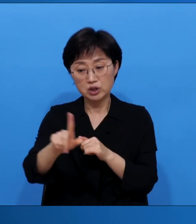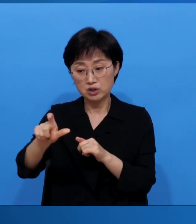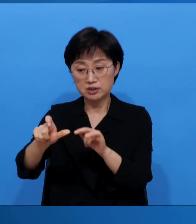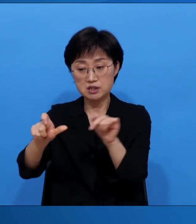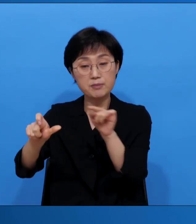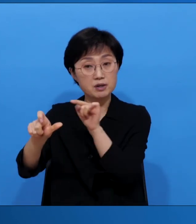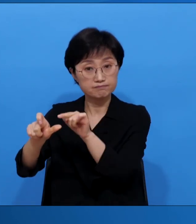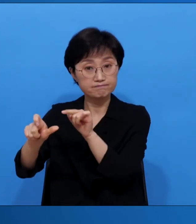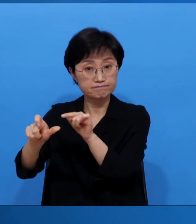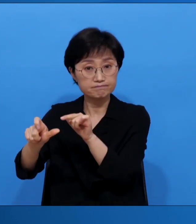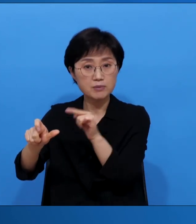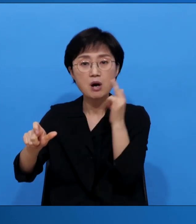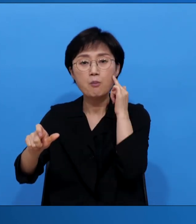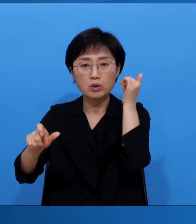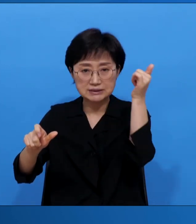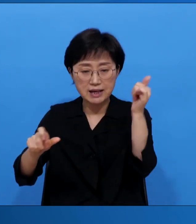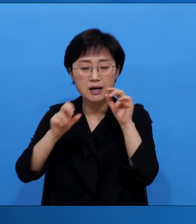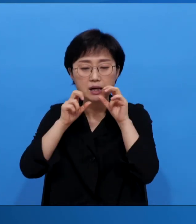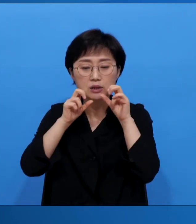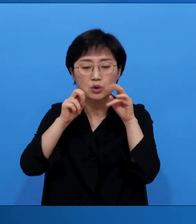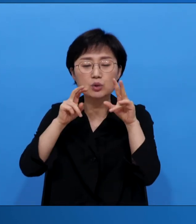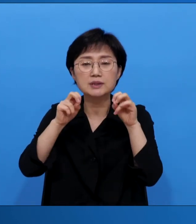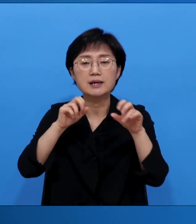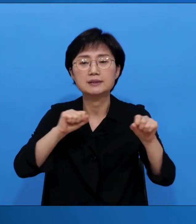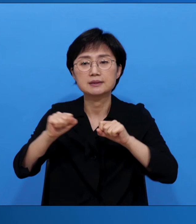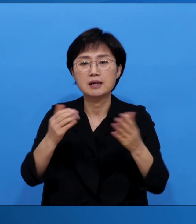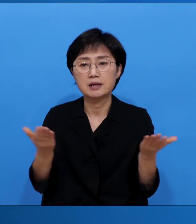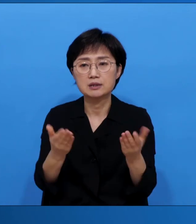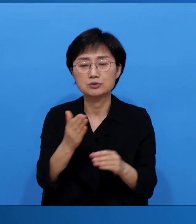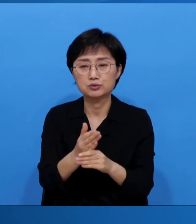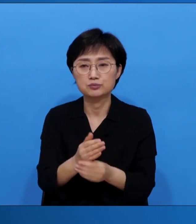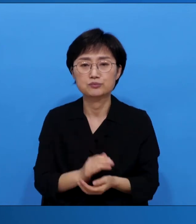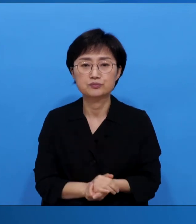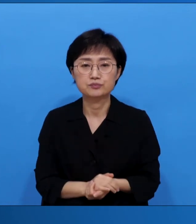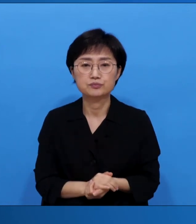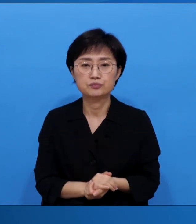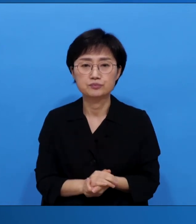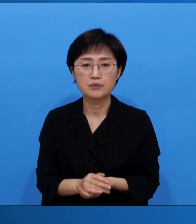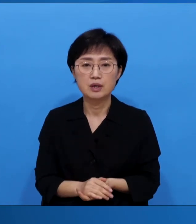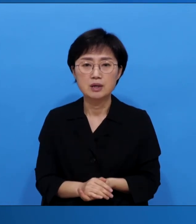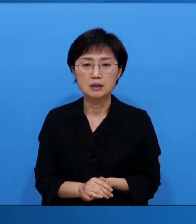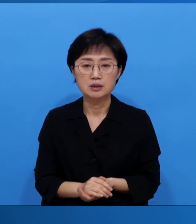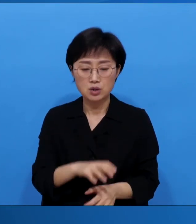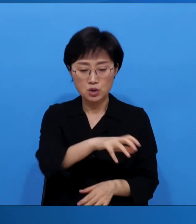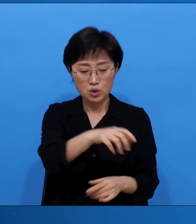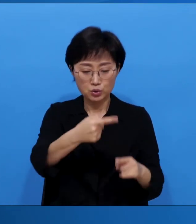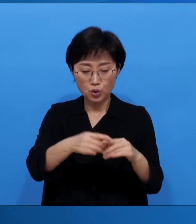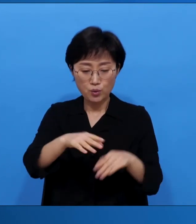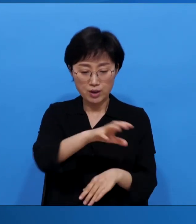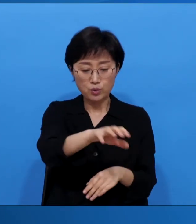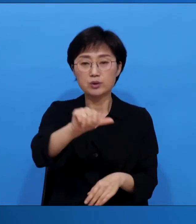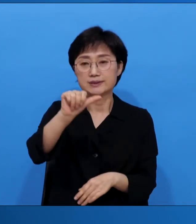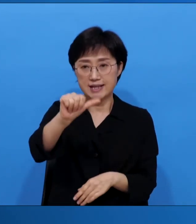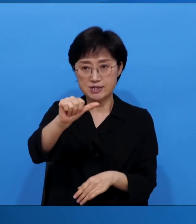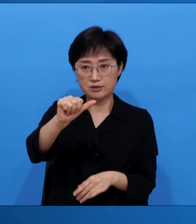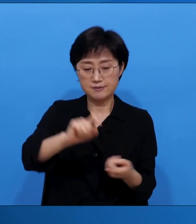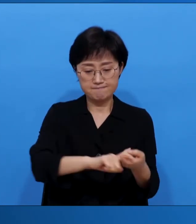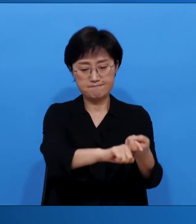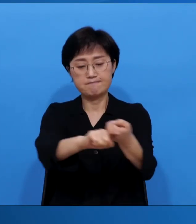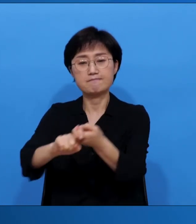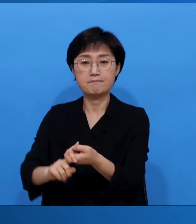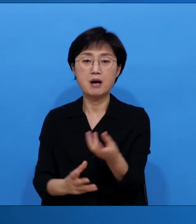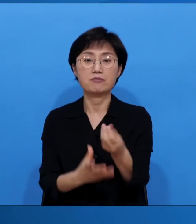15명 정도가 목회자 또는 선교사로 사역하고 있습니다. 카자흐스탄에 있는 5개의 교회가 원네스되어